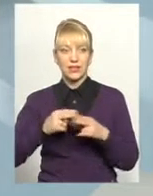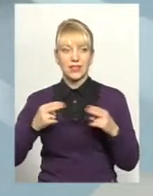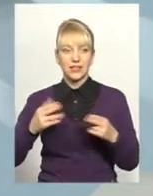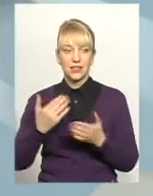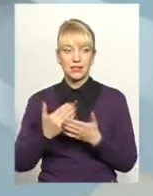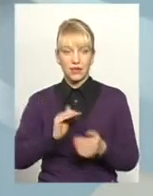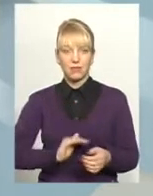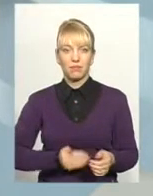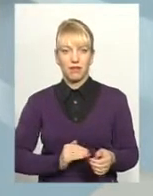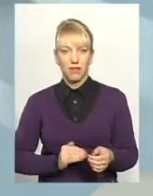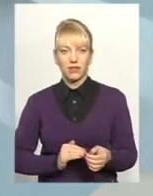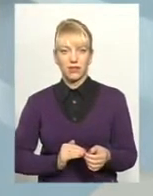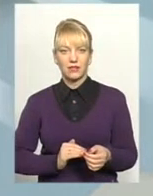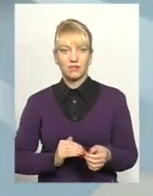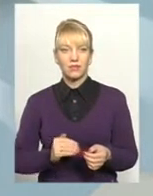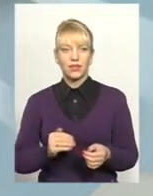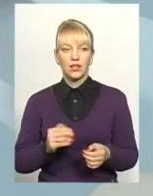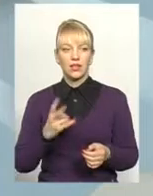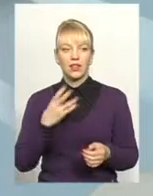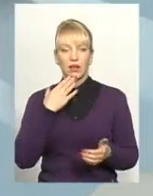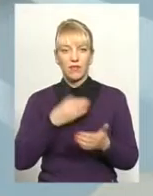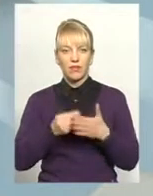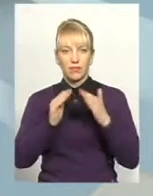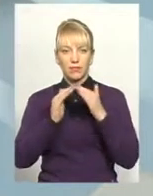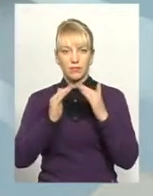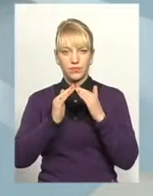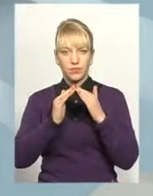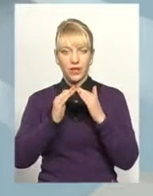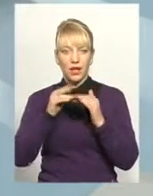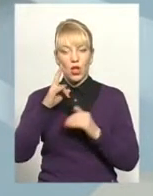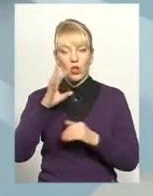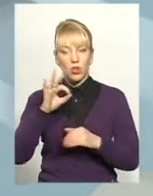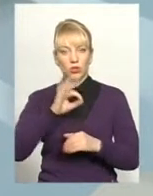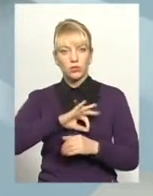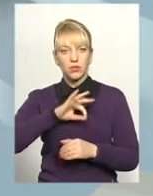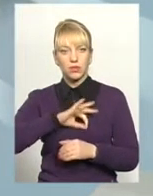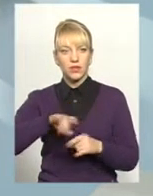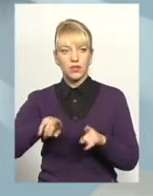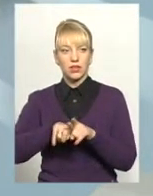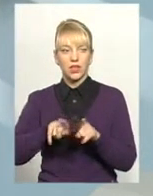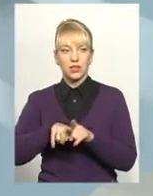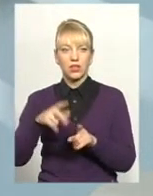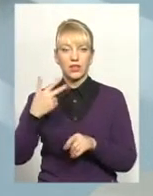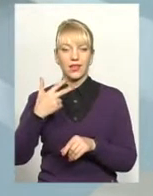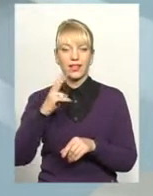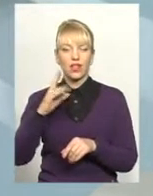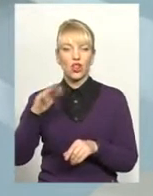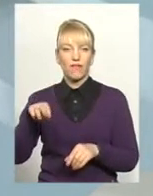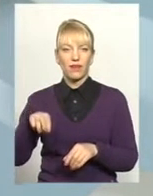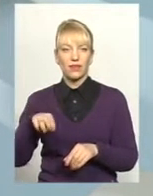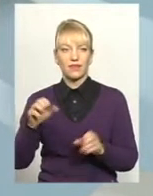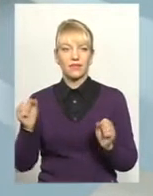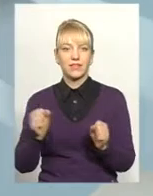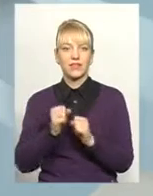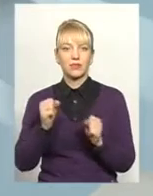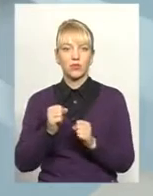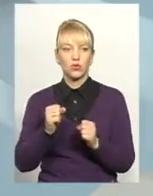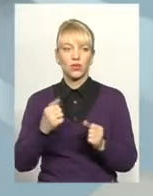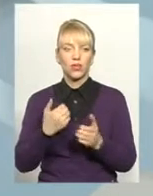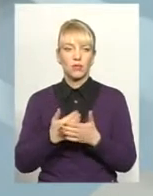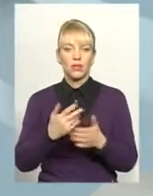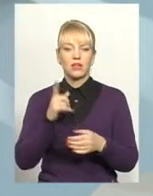приватна, дахова, на домогосподарстві, але споживання теж біля 30 кВт взимку. Можливо,